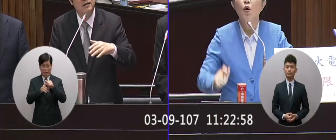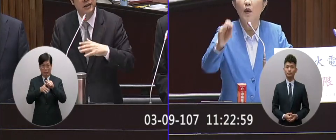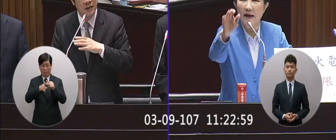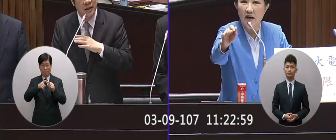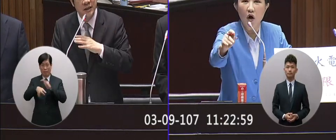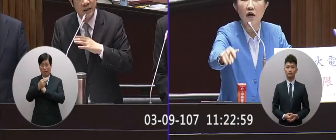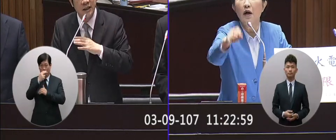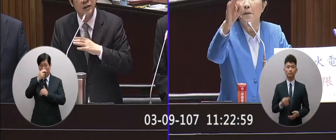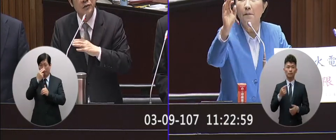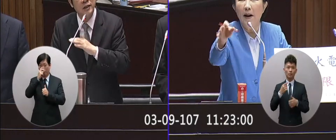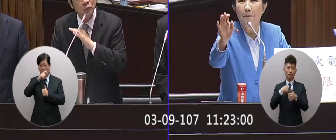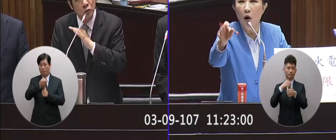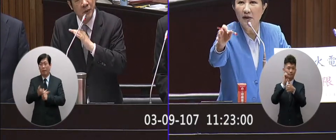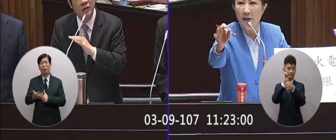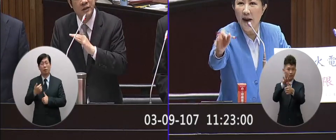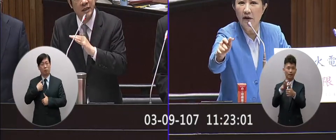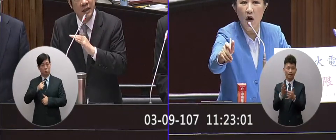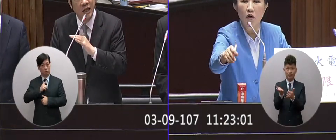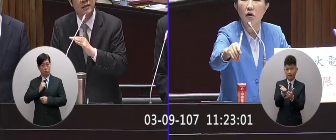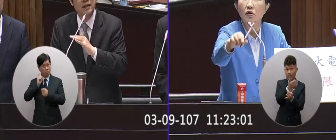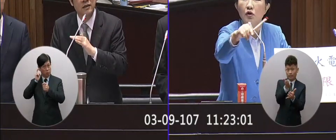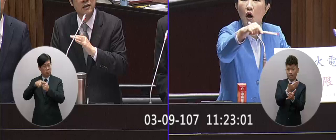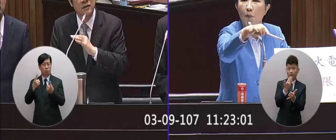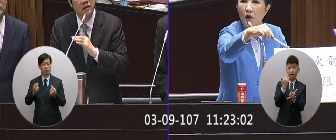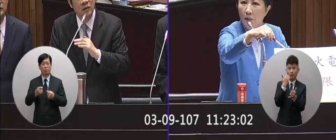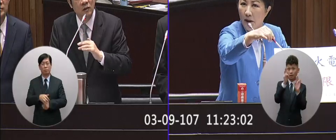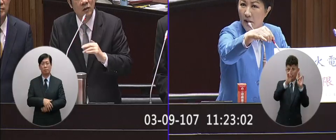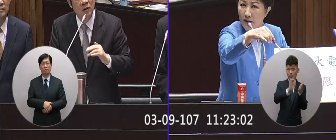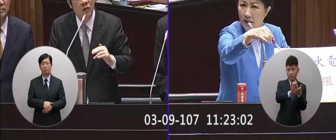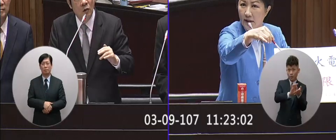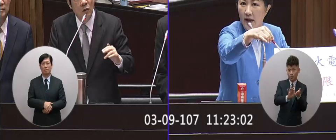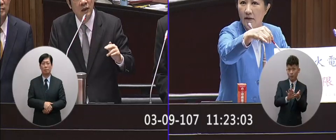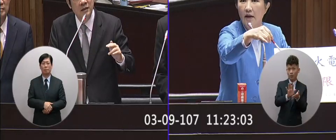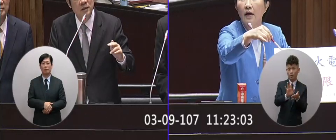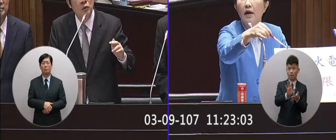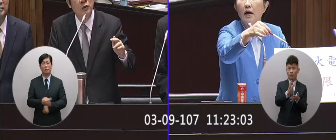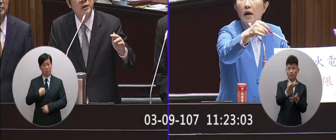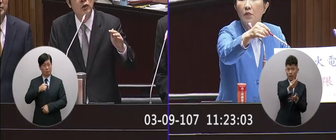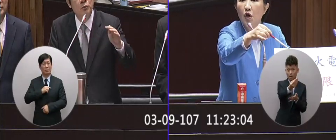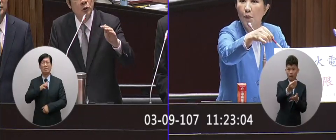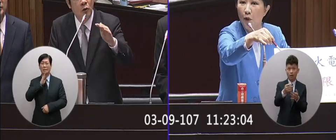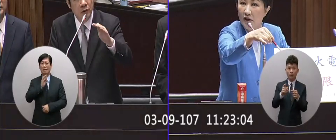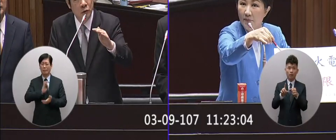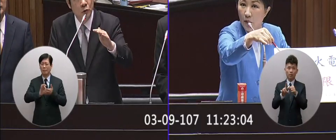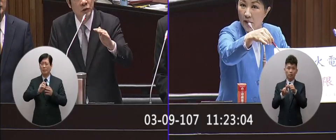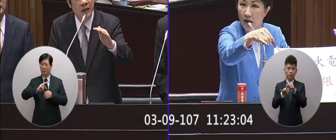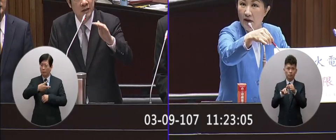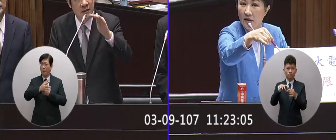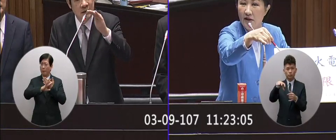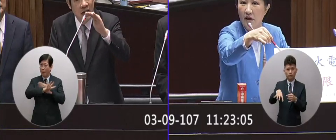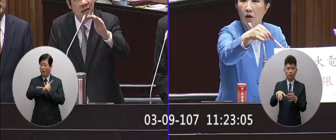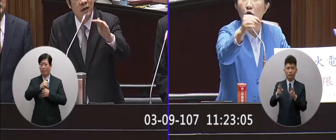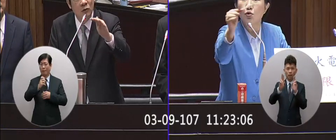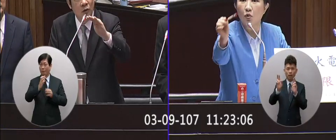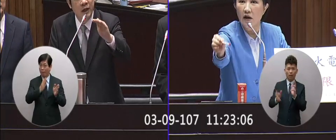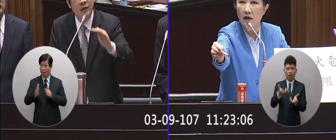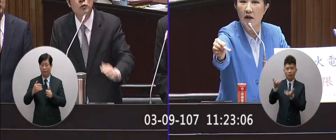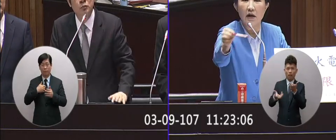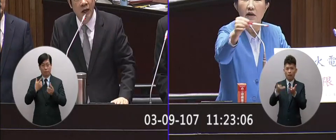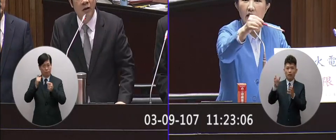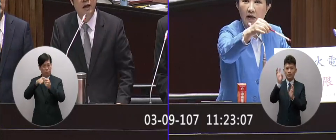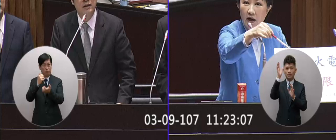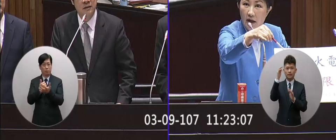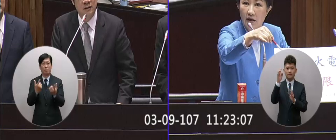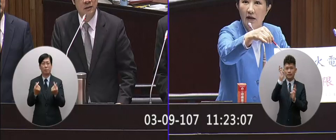嘛？ 我跟你讲， 跟行政院的目标是一样的。 中部的没发这点 电，我们只不过是用不同的途径达到同样的目标了。 所